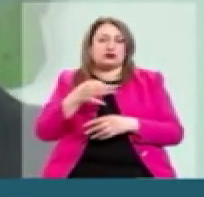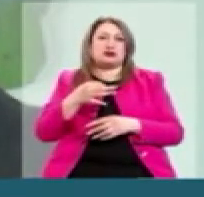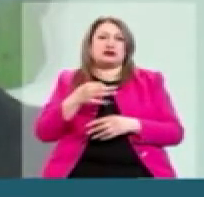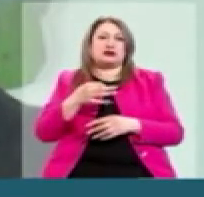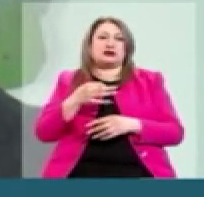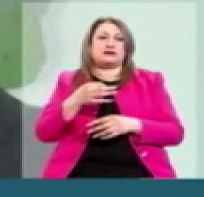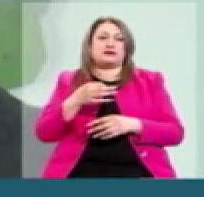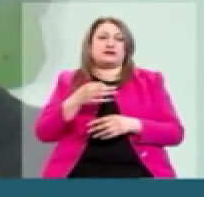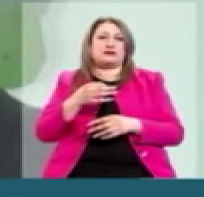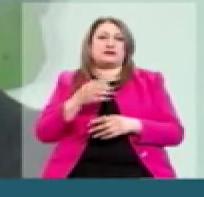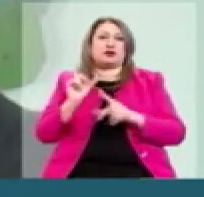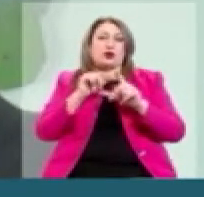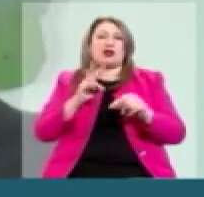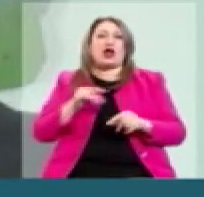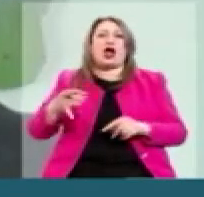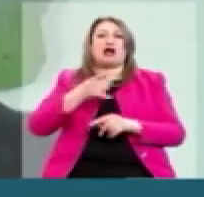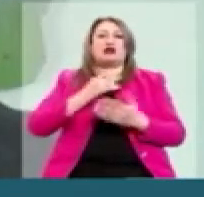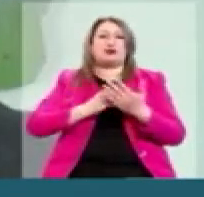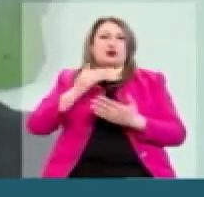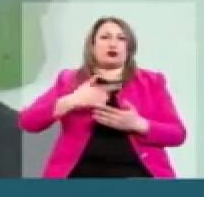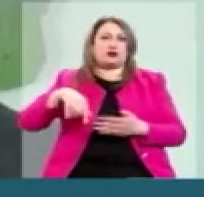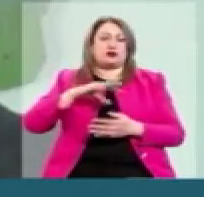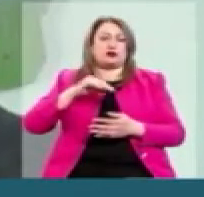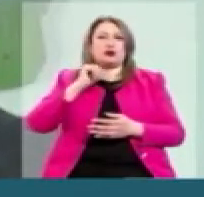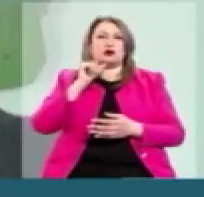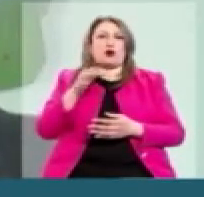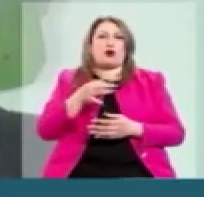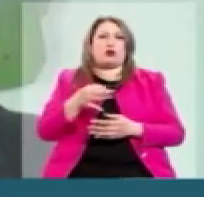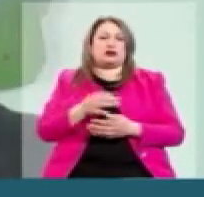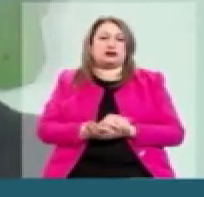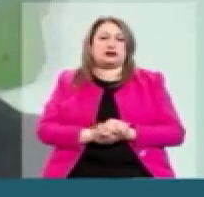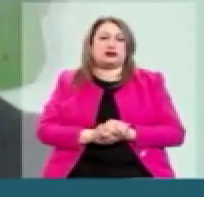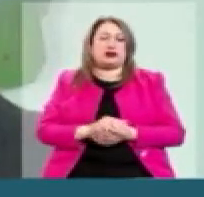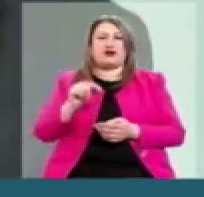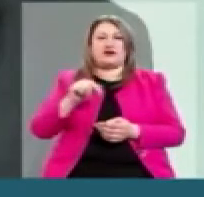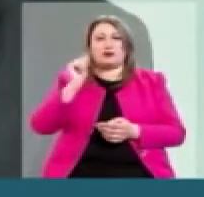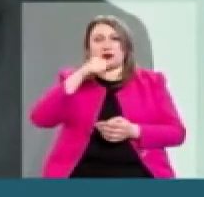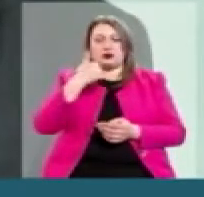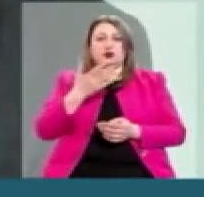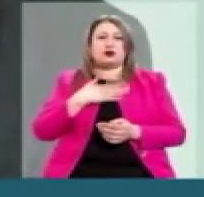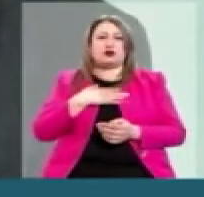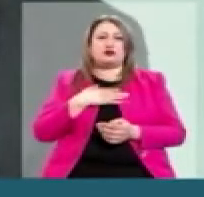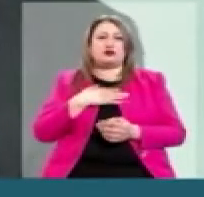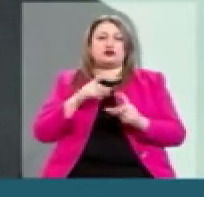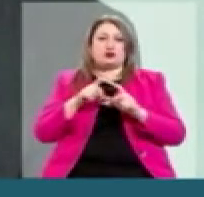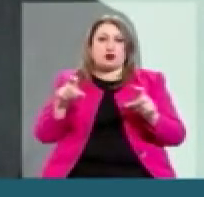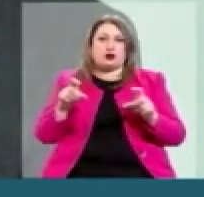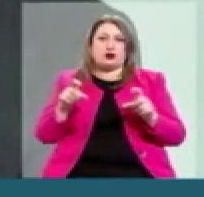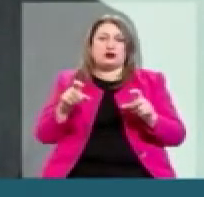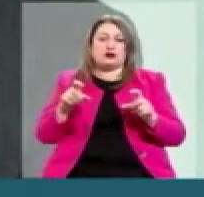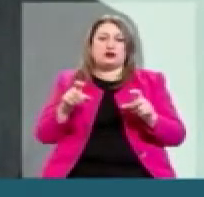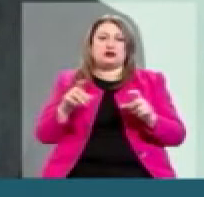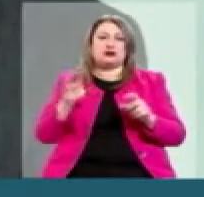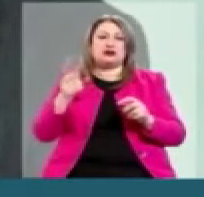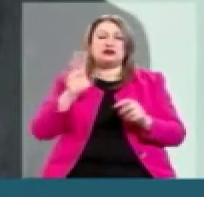представляет на республиканском этапе Кустанайскую область. В этом году наша школа,